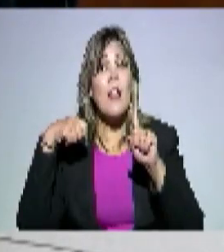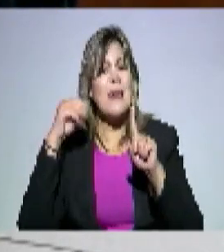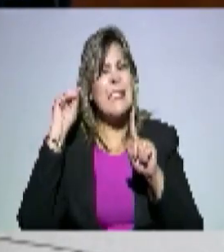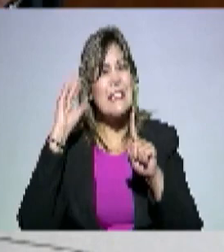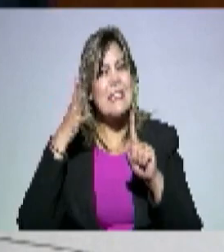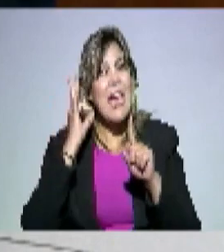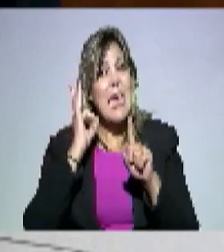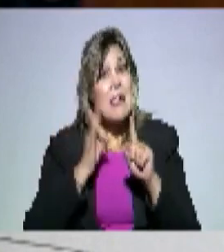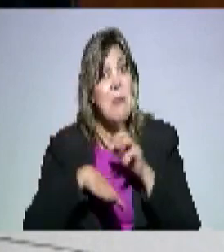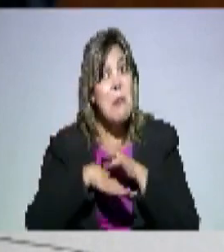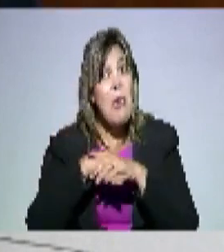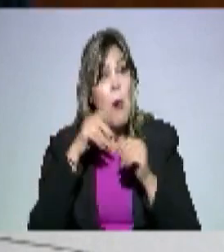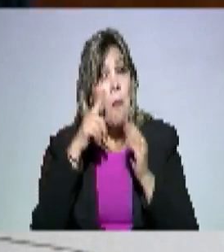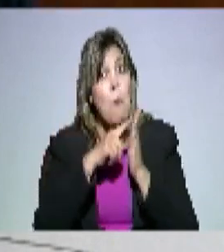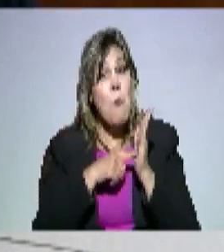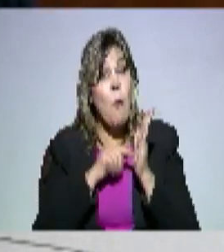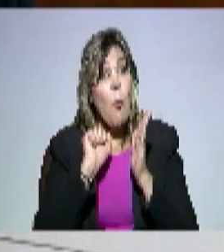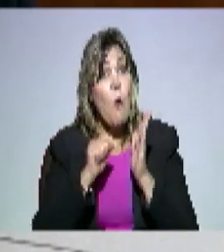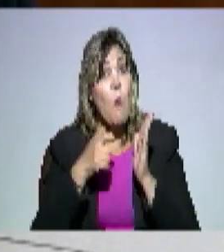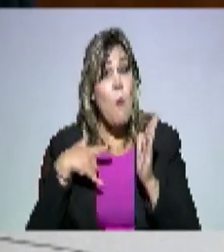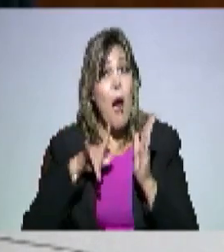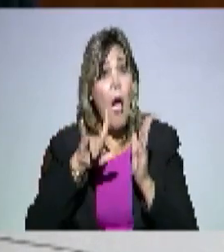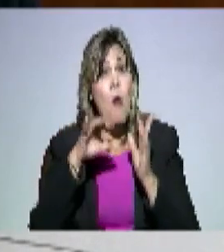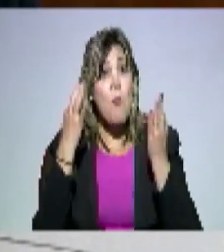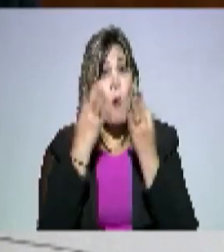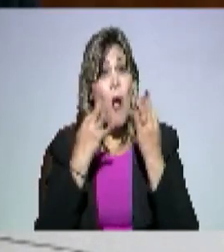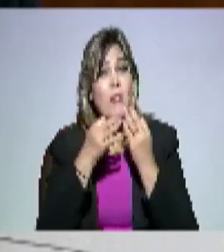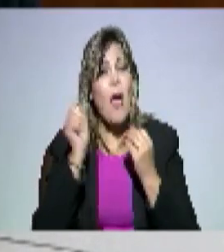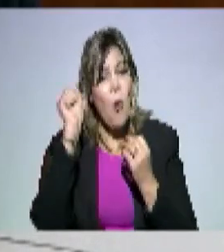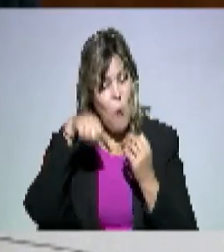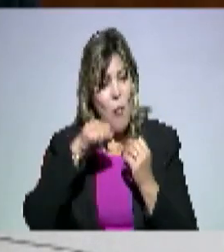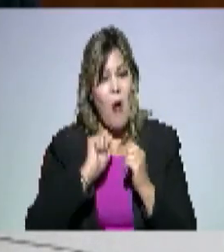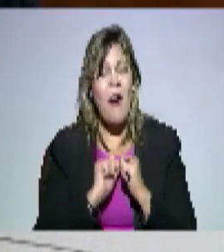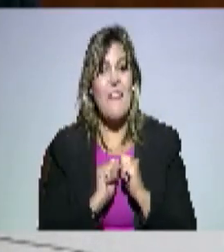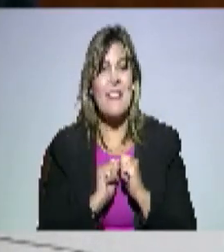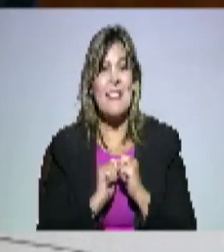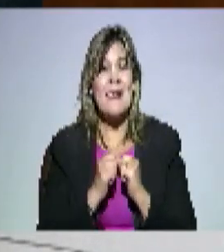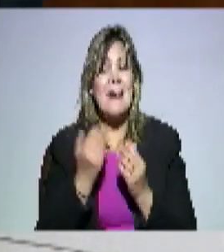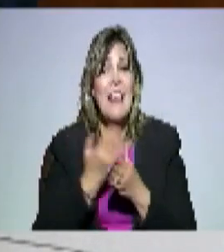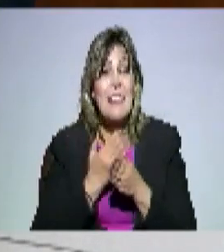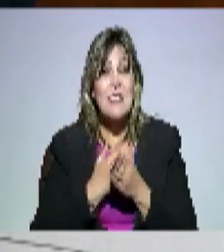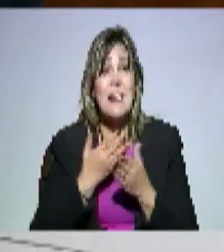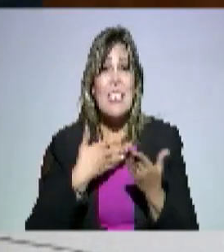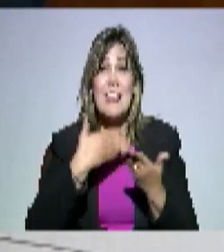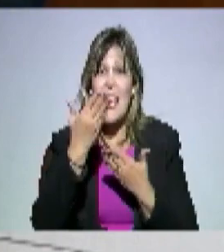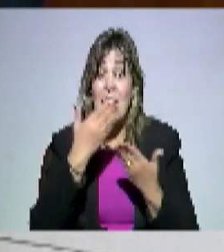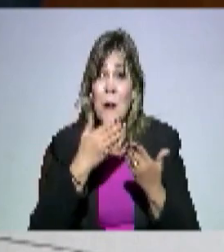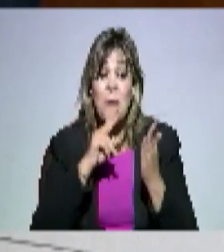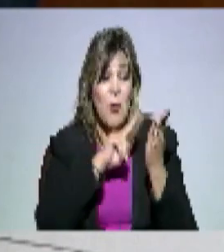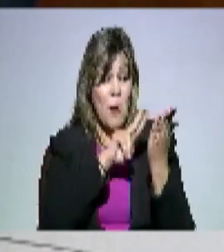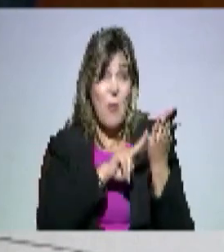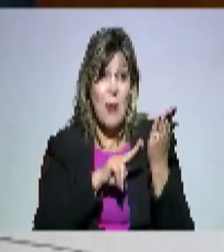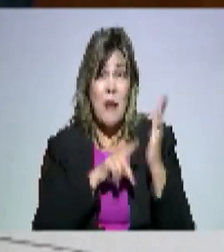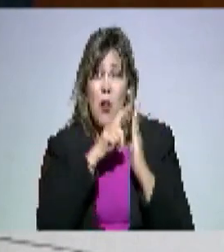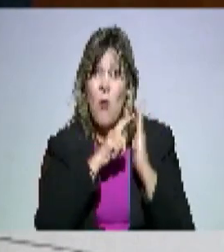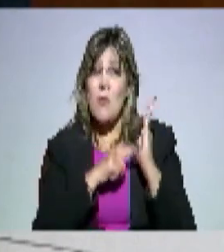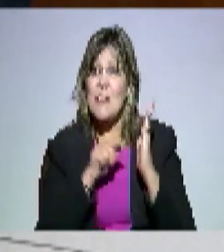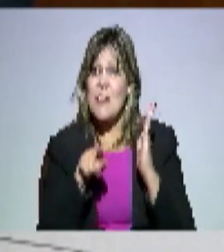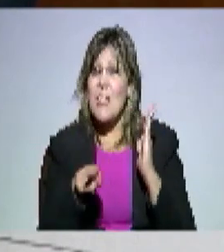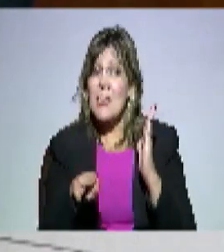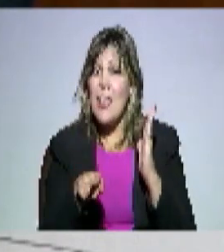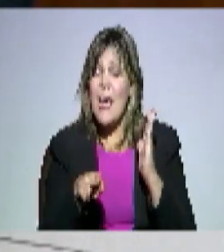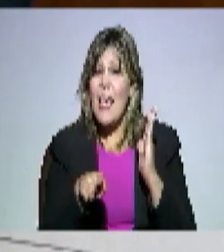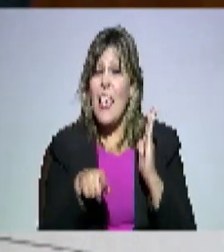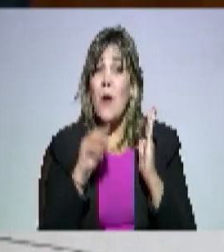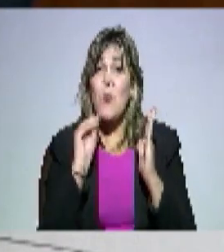بتنفذ الوصيه اه بتنفذ الوصيه عشان كده انا وحضراتكم لما نقرا هذه الوصيه نقرا